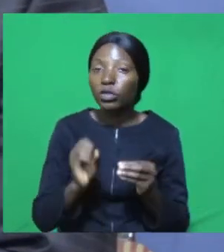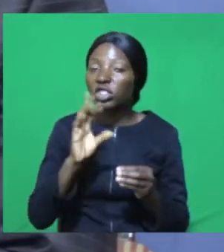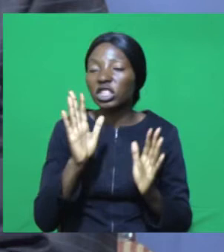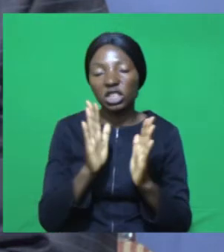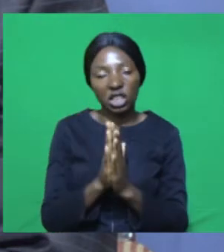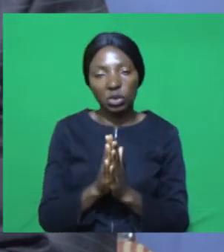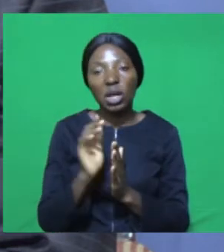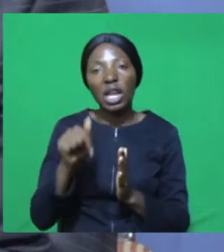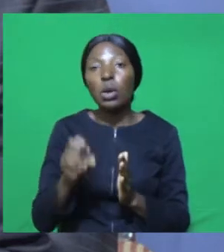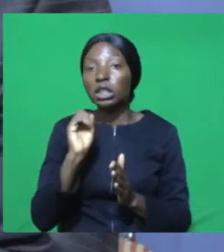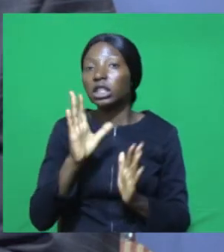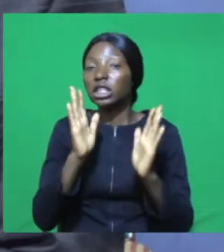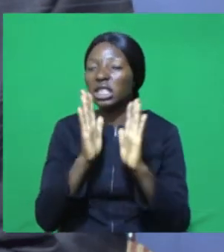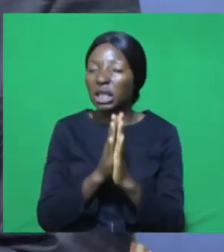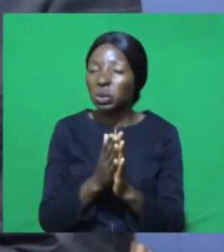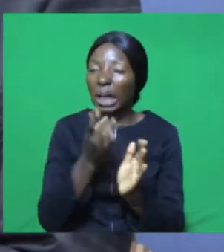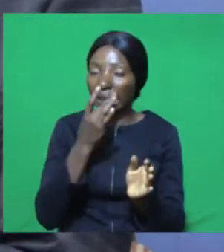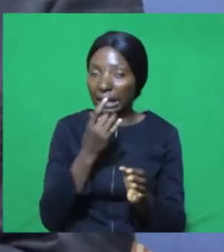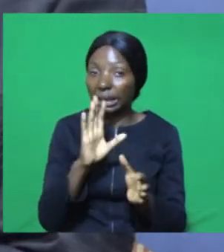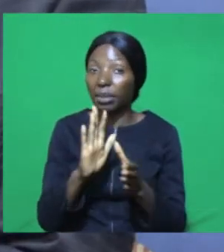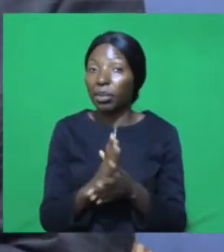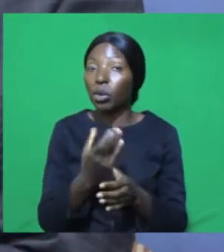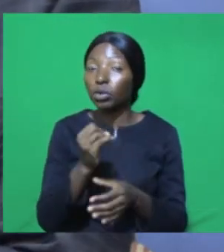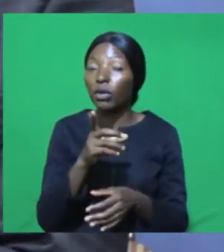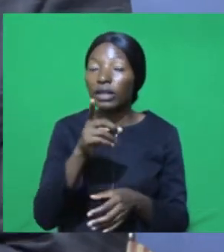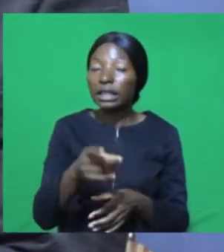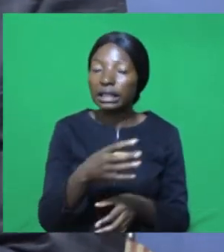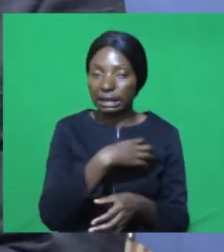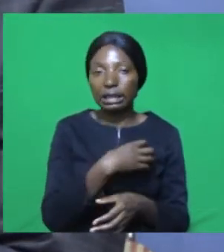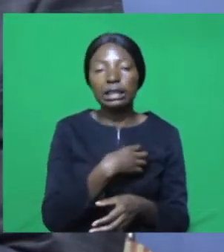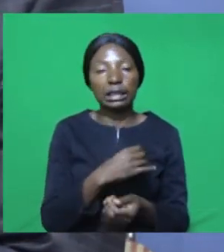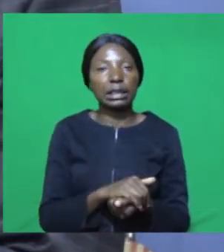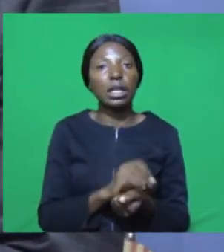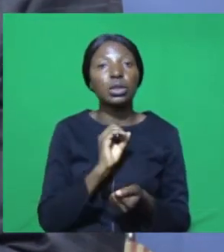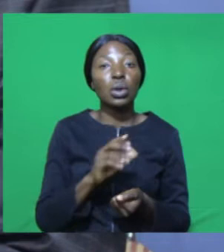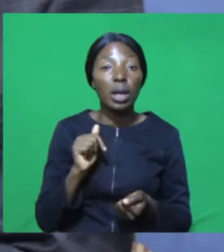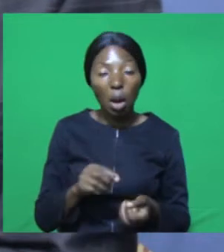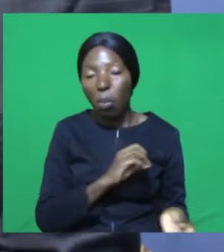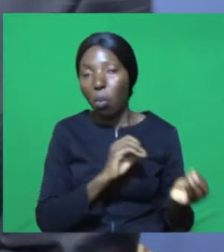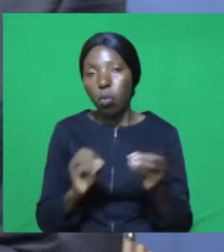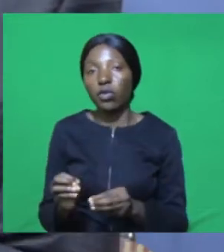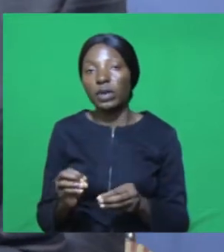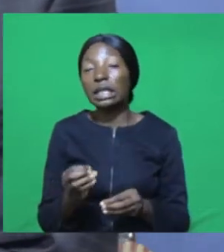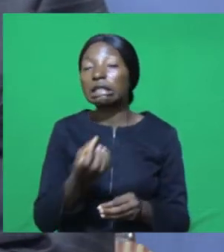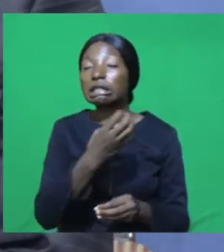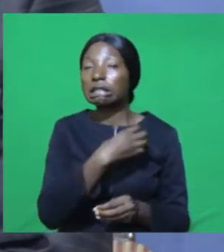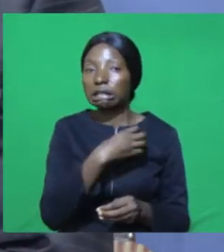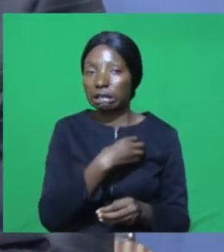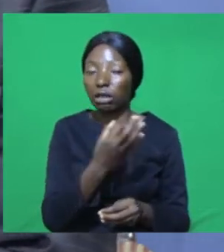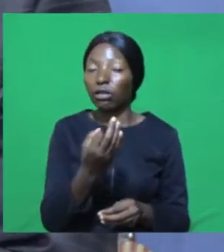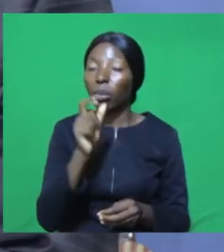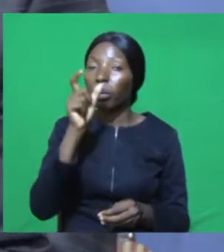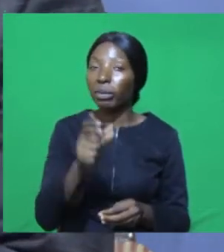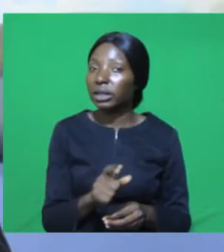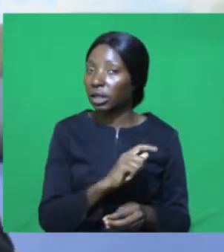ino. Saka ya iwe weye kutransfer ya chivi kufa pamunu. Chweta sekunge chasi wa msanctuari.